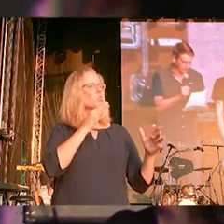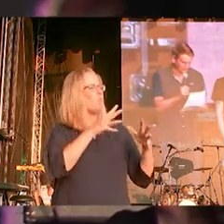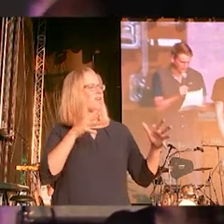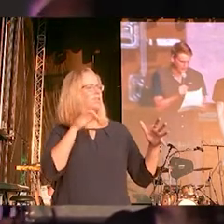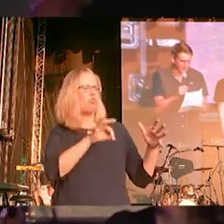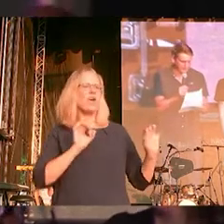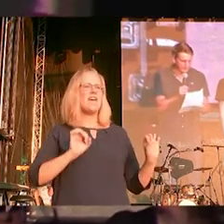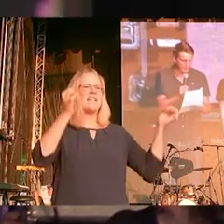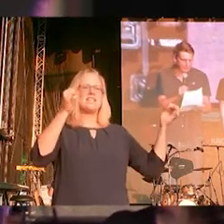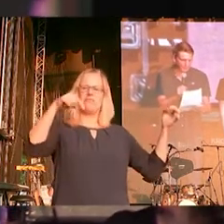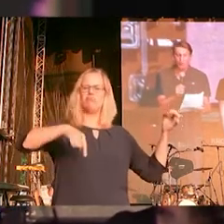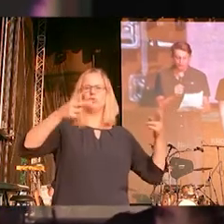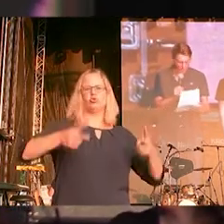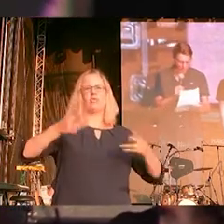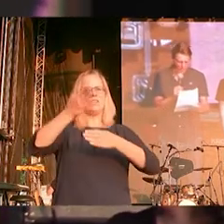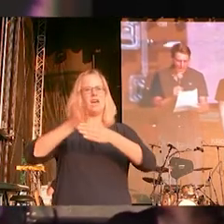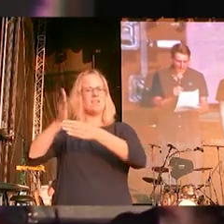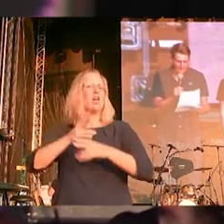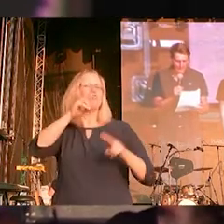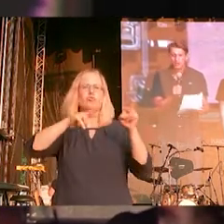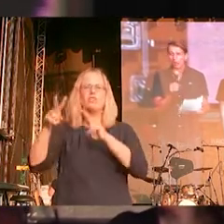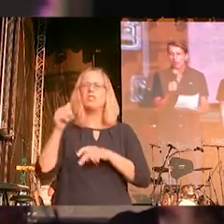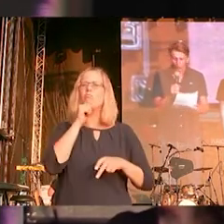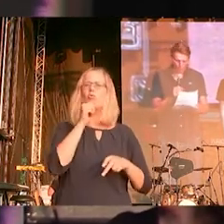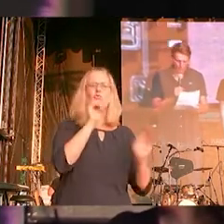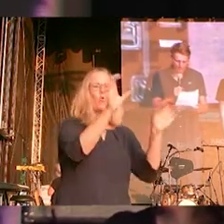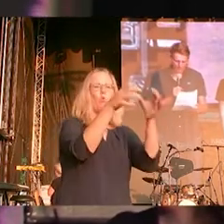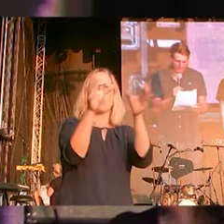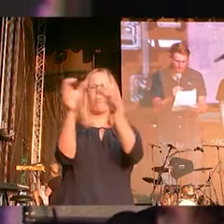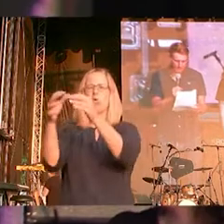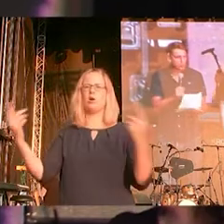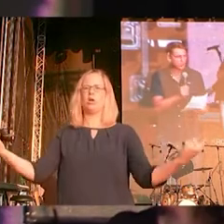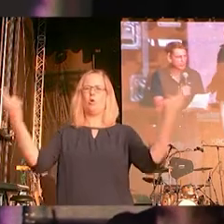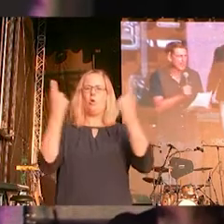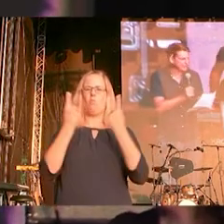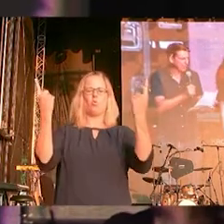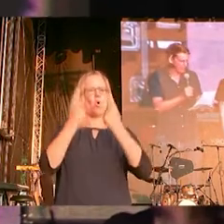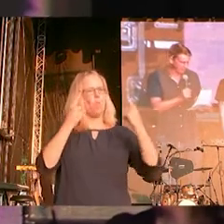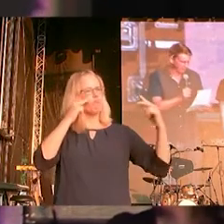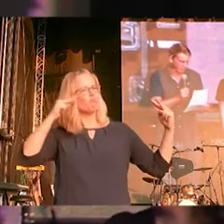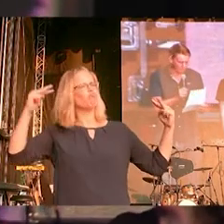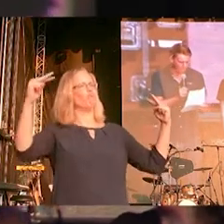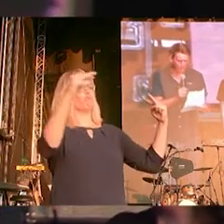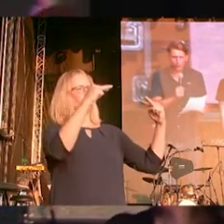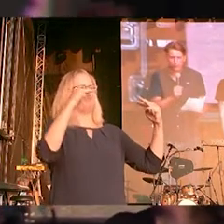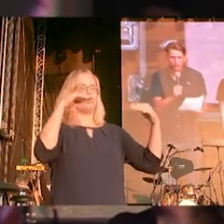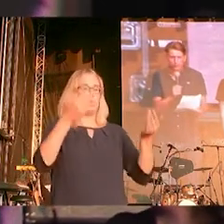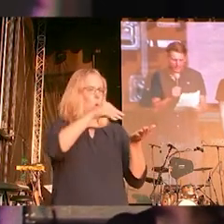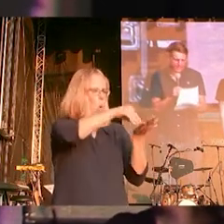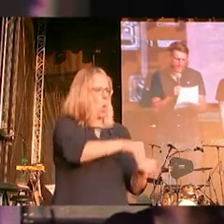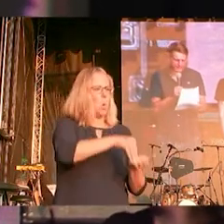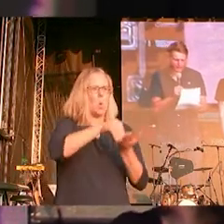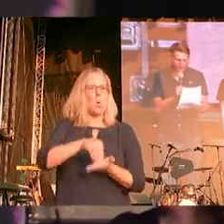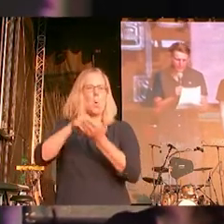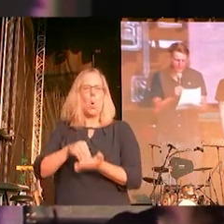Stadtteil. Diese diversen Berufsgruppen arbeiten auf Augenhöhe zusammen. Durch das Angleichen von Löhnen und